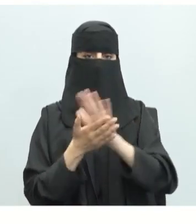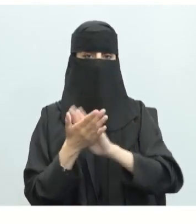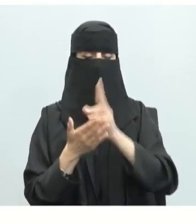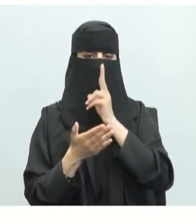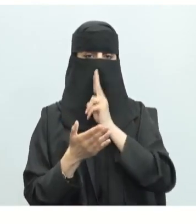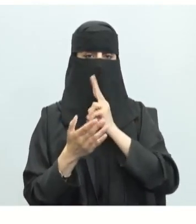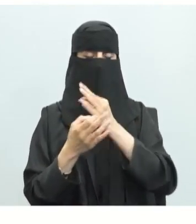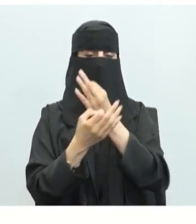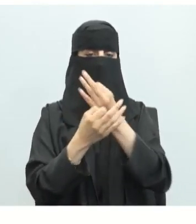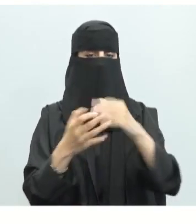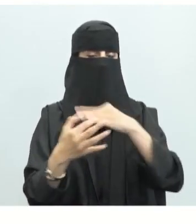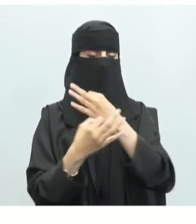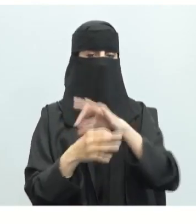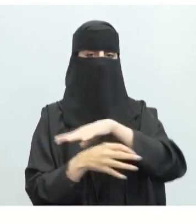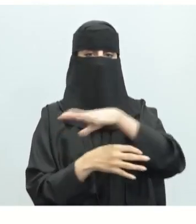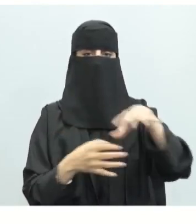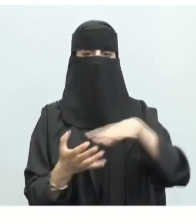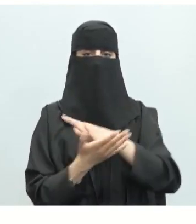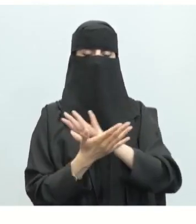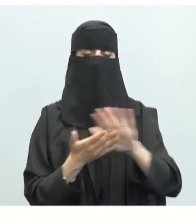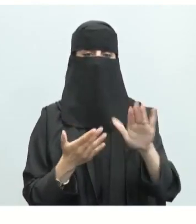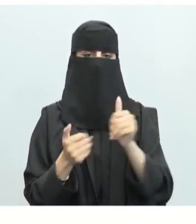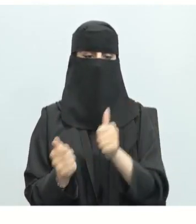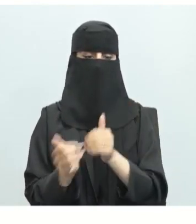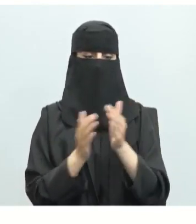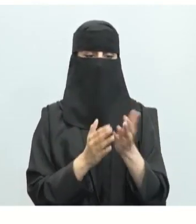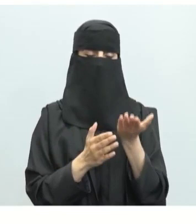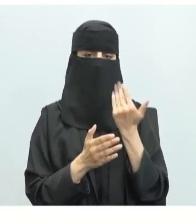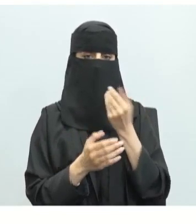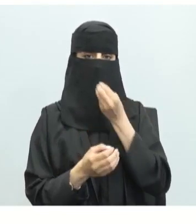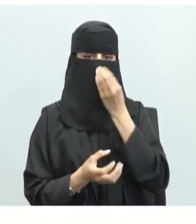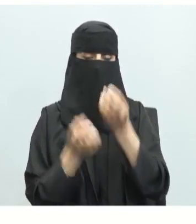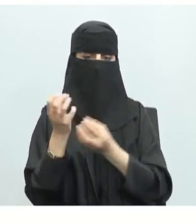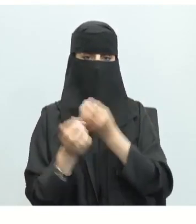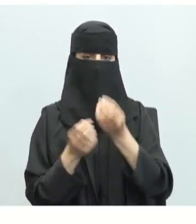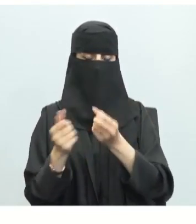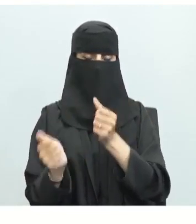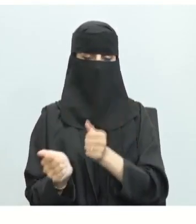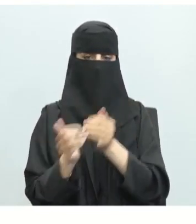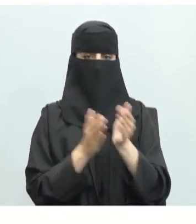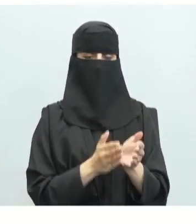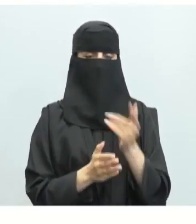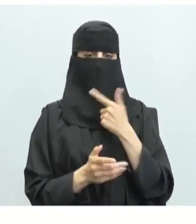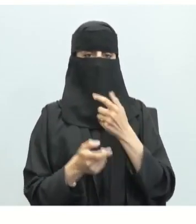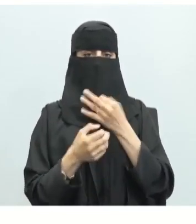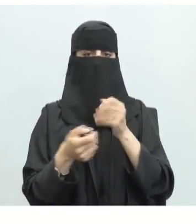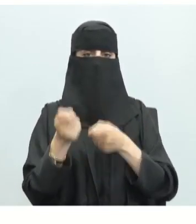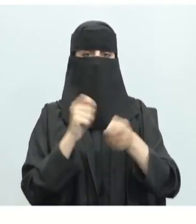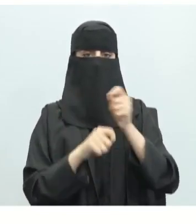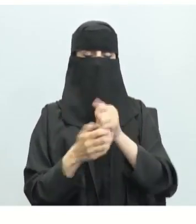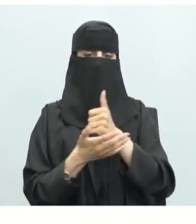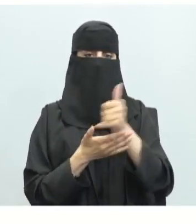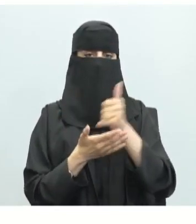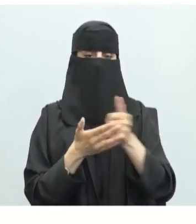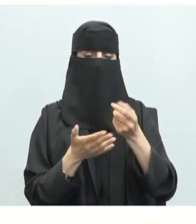أحسنتم، جميعها قبل إعداد مائدة الطعام. إذن نحن قد استخدمنا أسلوب التوكيد،